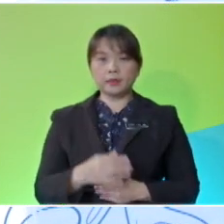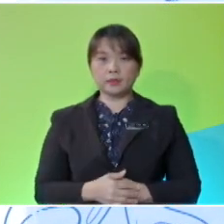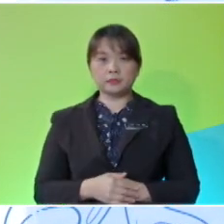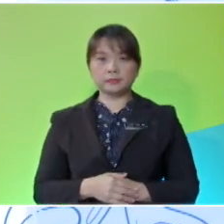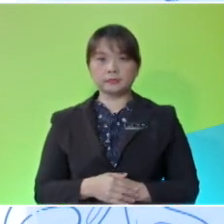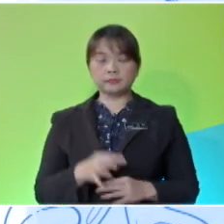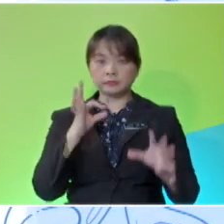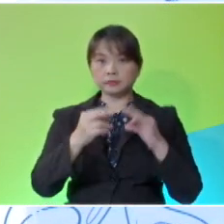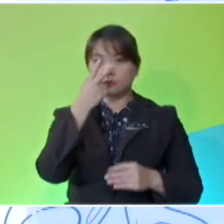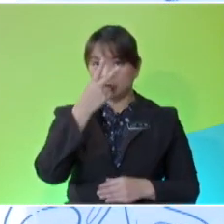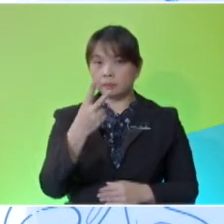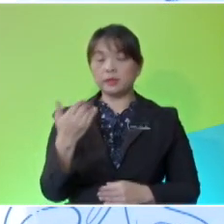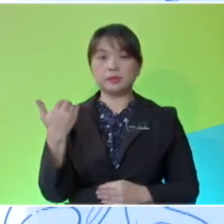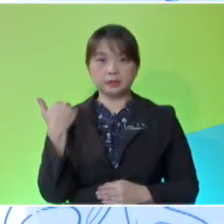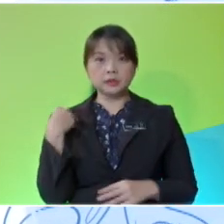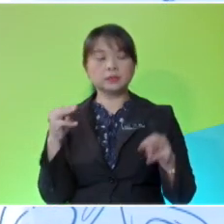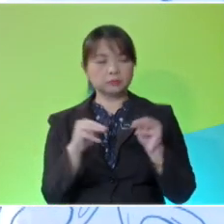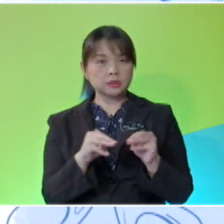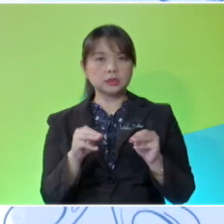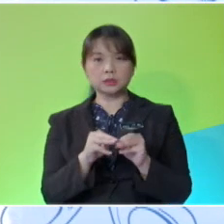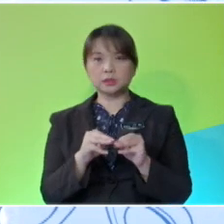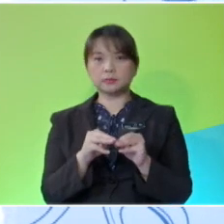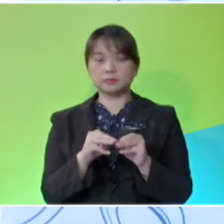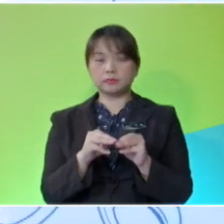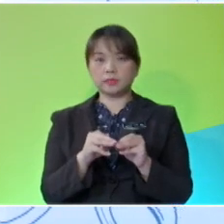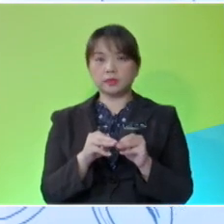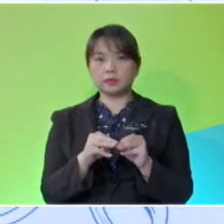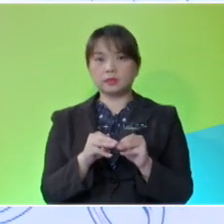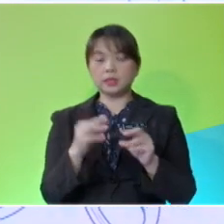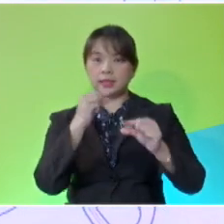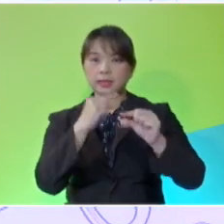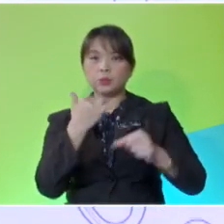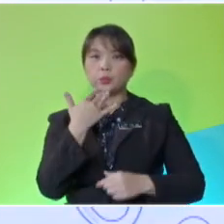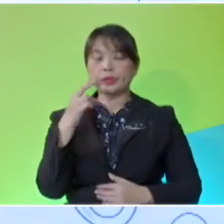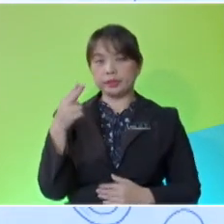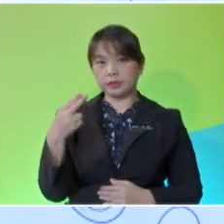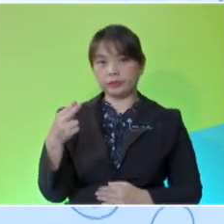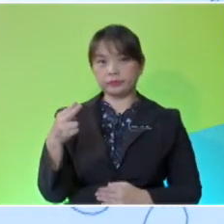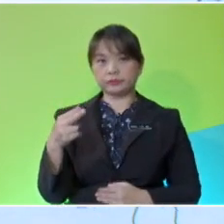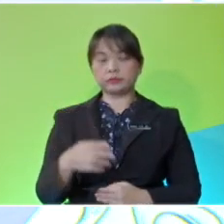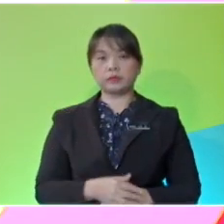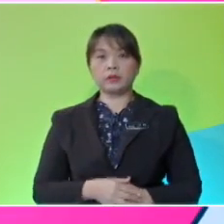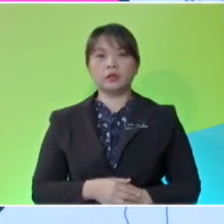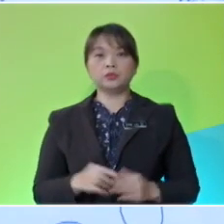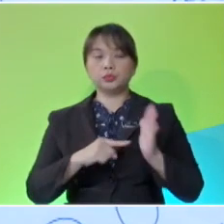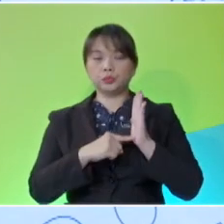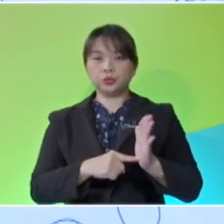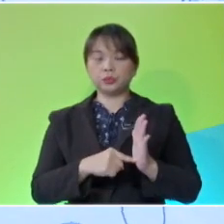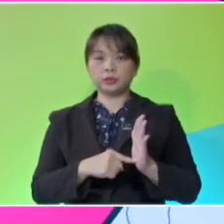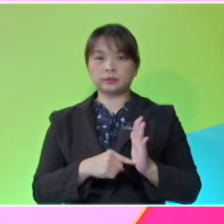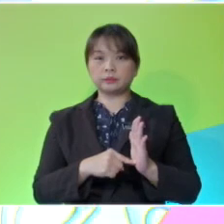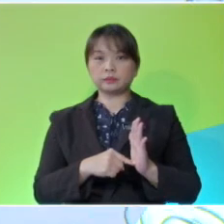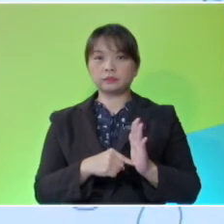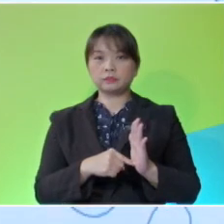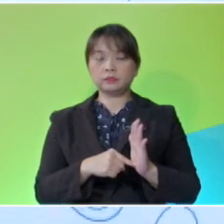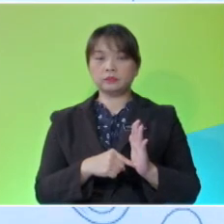karet kalau nampak ada juga macam ee tumpukan garisan berwarna hijau di mana garisnya berwarna hijau itu menunjukkan hutan yaitu kawasan